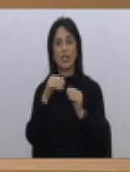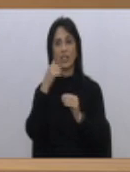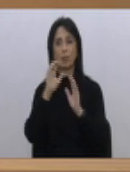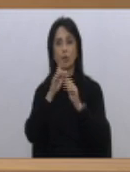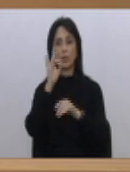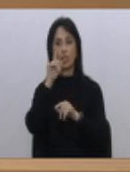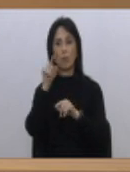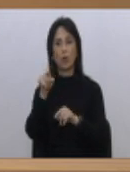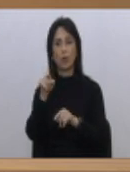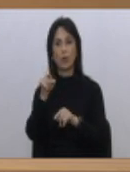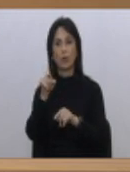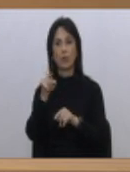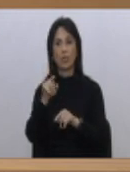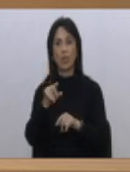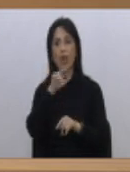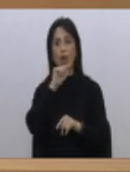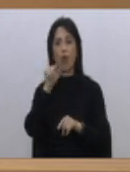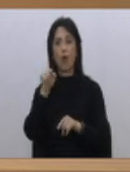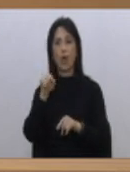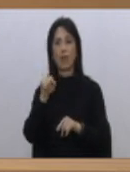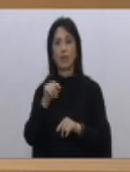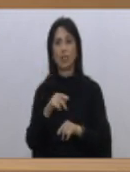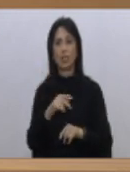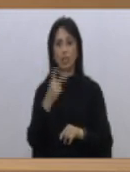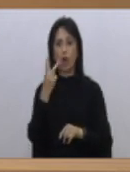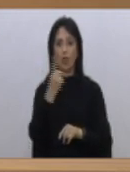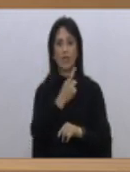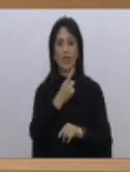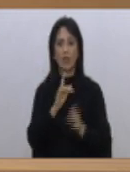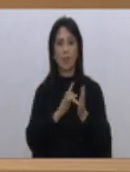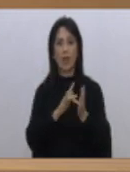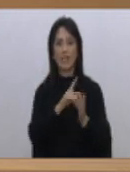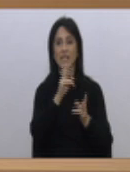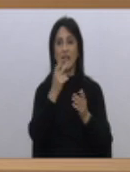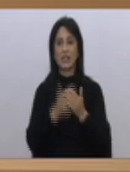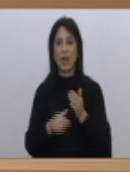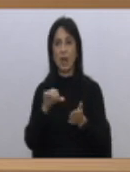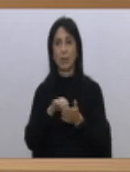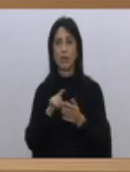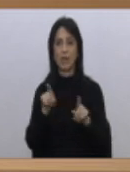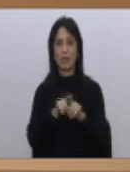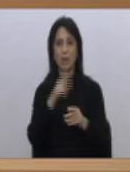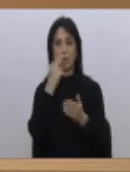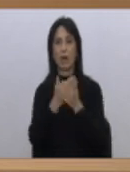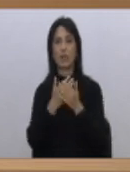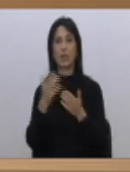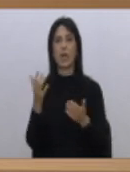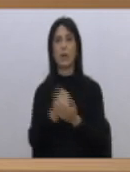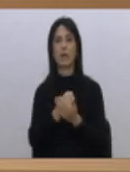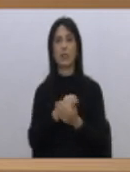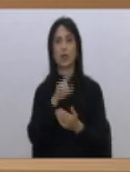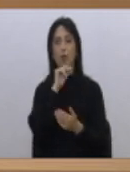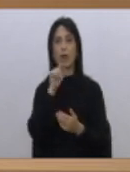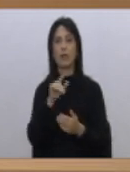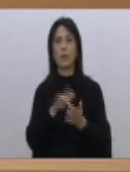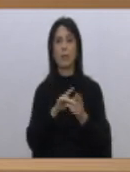მსოფლიო ჩემპიონატზე ჩრდილოეთ კორეაში 2-1 დამარცხდა ბრაზილიასთან და წარმოაჩინეს ისე, რომ გაიმარჯვა ჩრდილოეთ